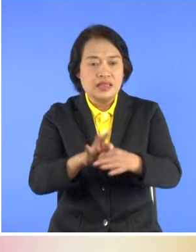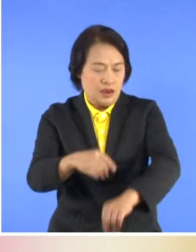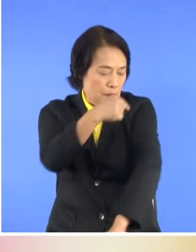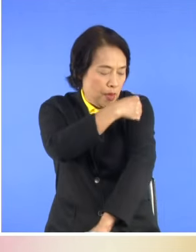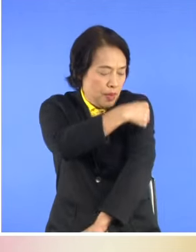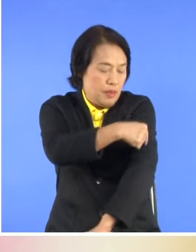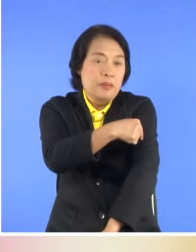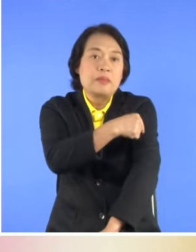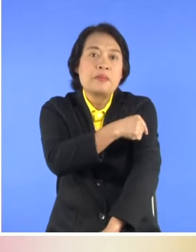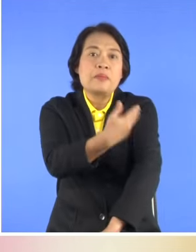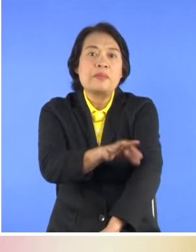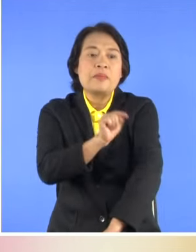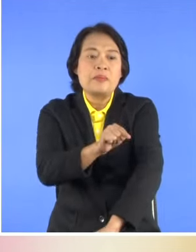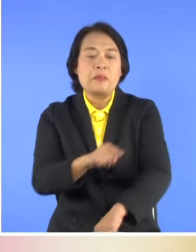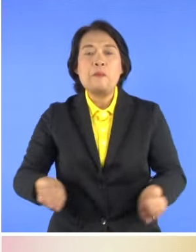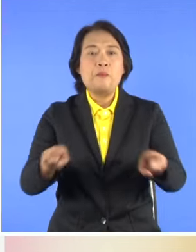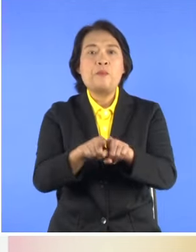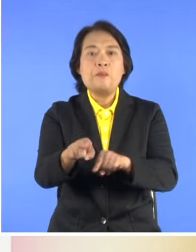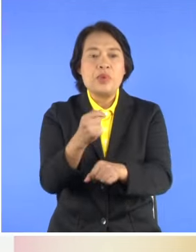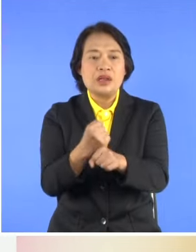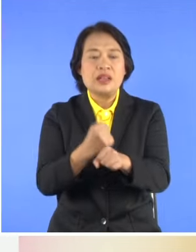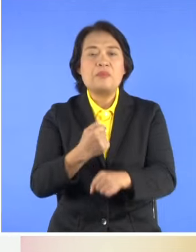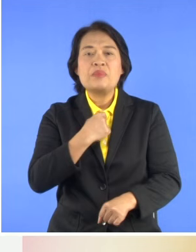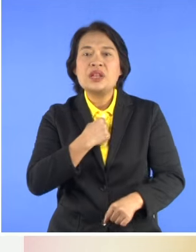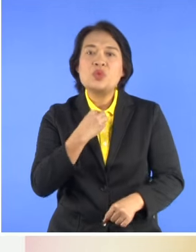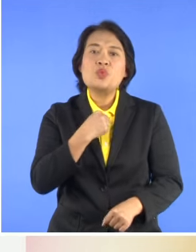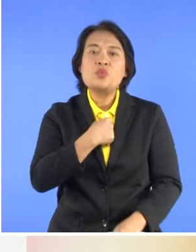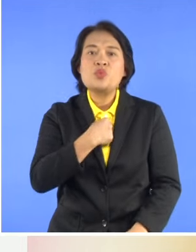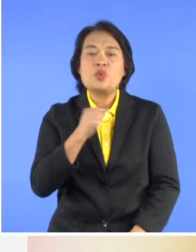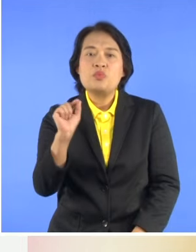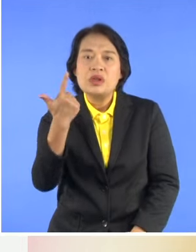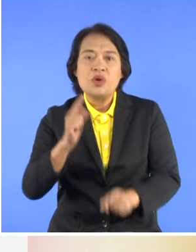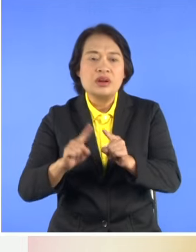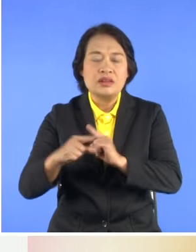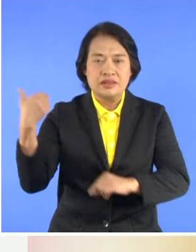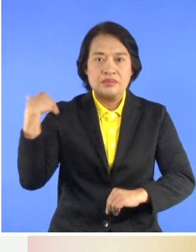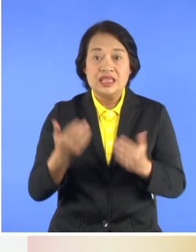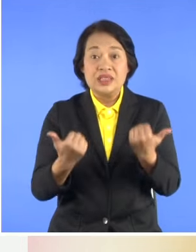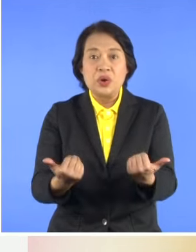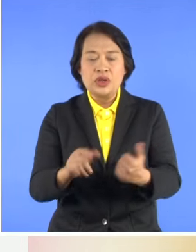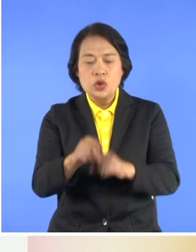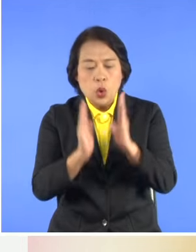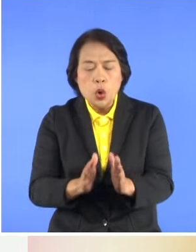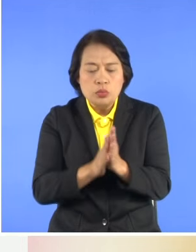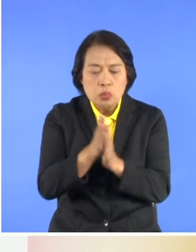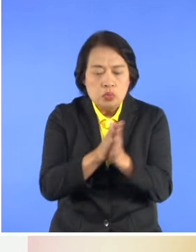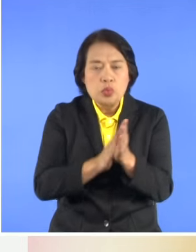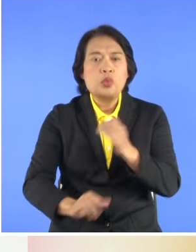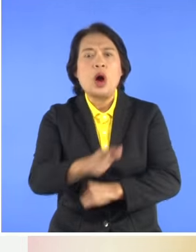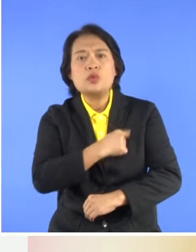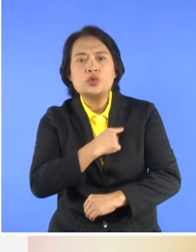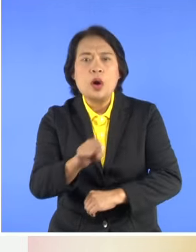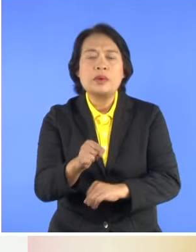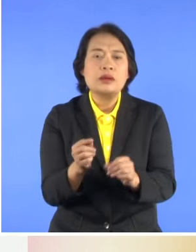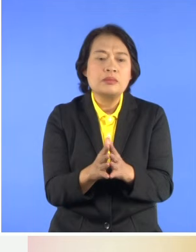ว่าเนี้ยหรือไม่เก็ทำเป็นจี้ทองคำเนี่ยนะแต่ว่าหลังๆเนี่ยโอ้มันฮอตมันฮิตมากอย่างงั้นก็เลยลามไปสู่การสักยันลาย